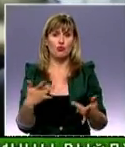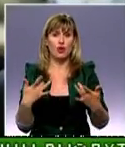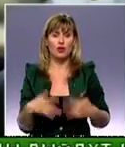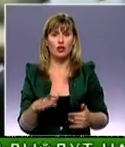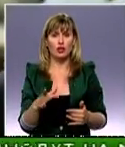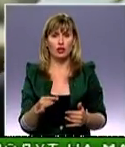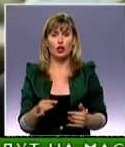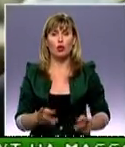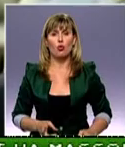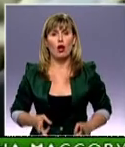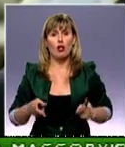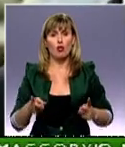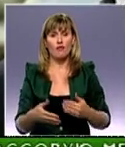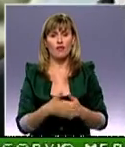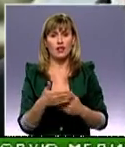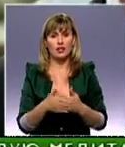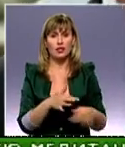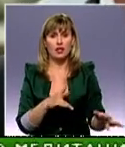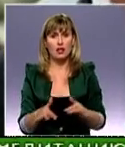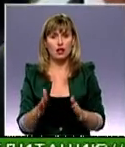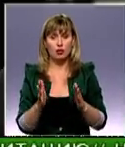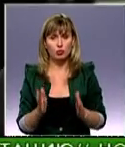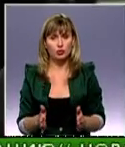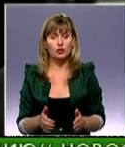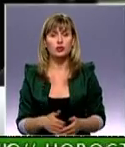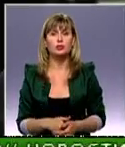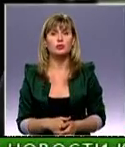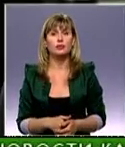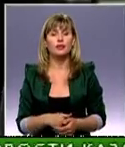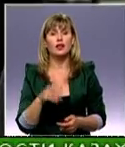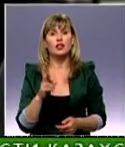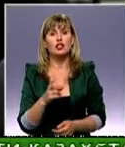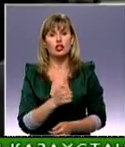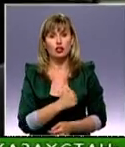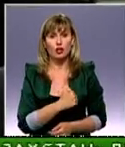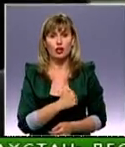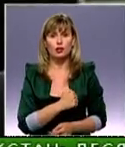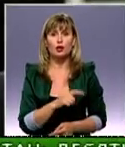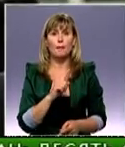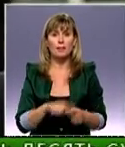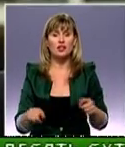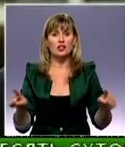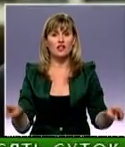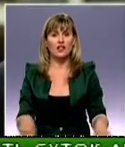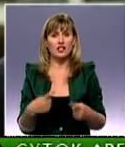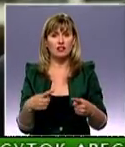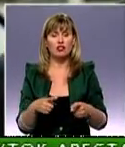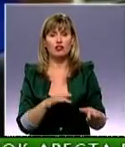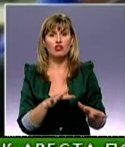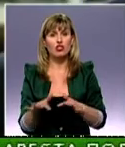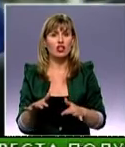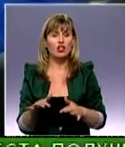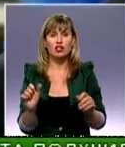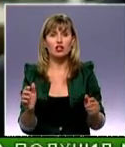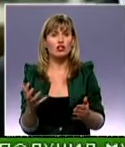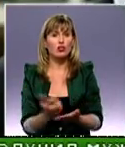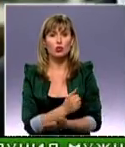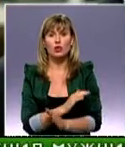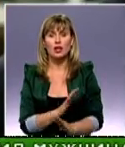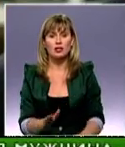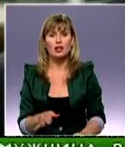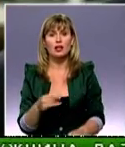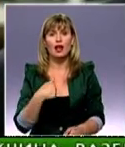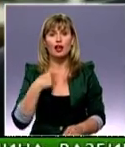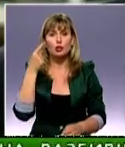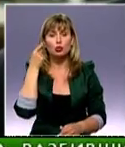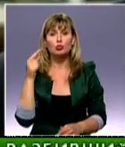уголовные дела против тех, кто виноват в этой трагедии. К сожалению, быстро восстановить движение на ветке не удастся. Я